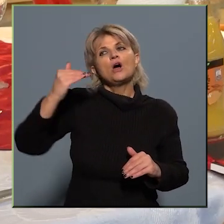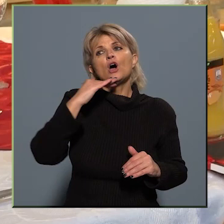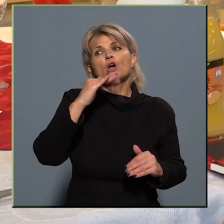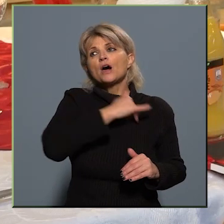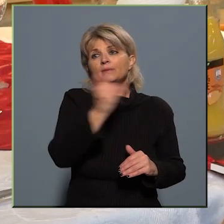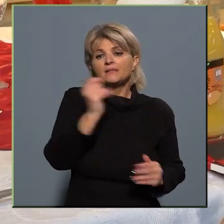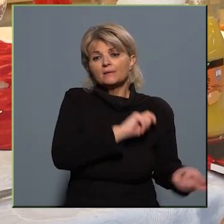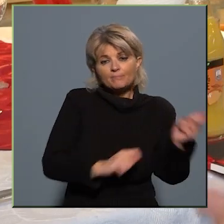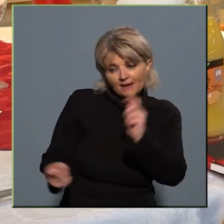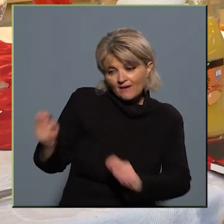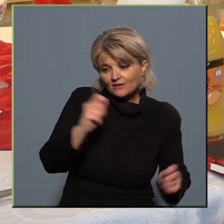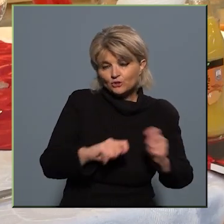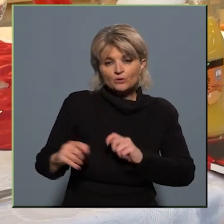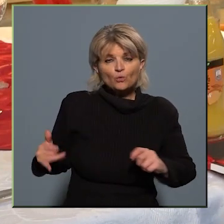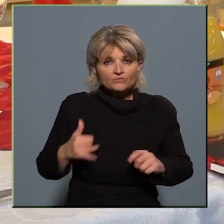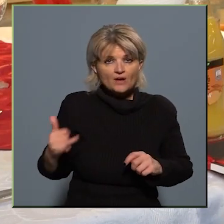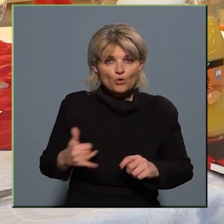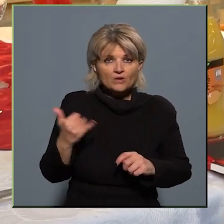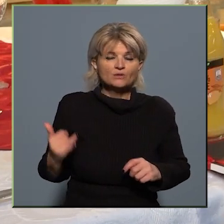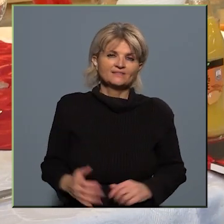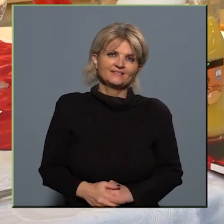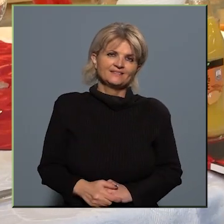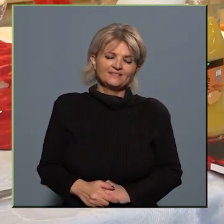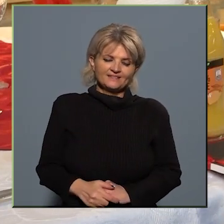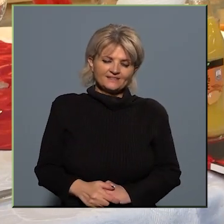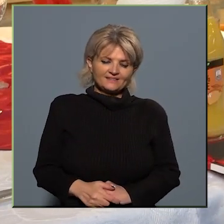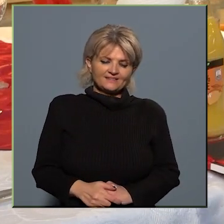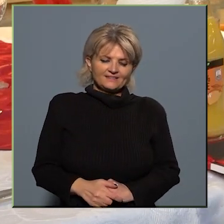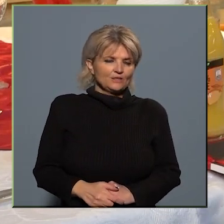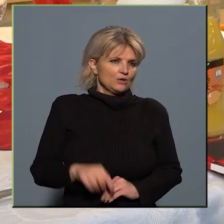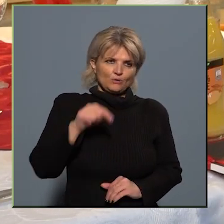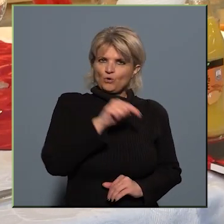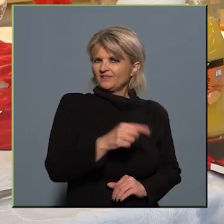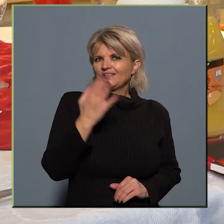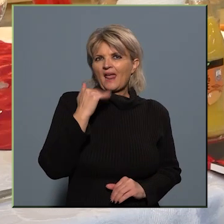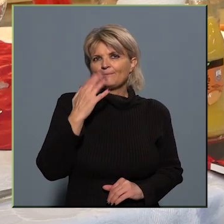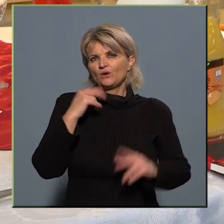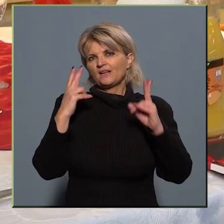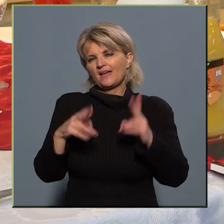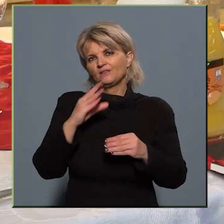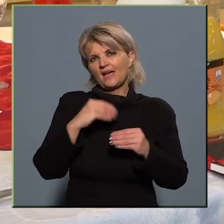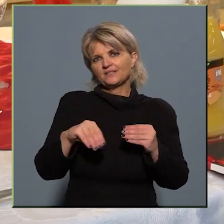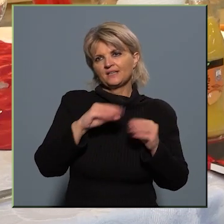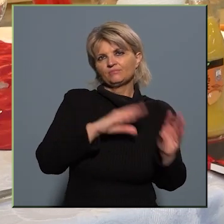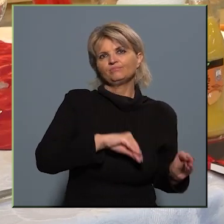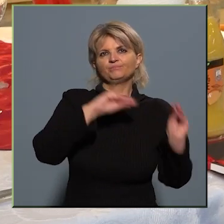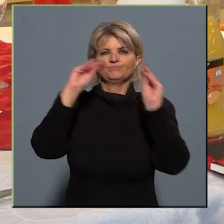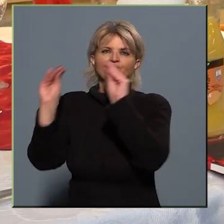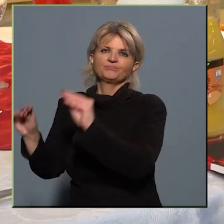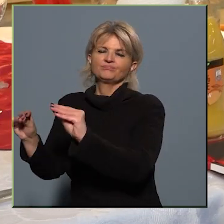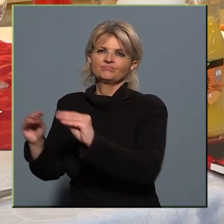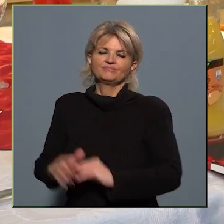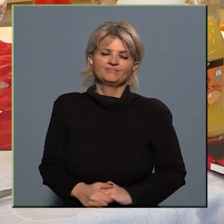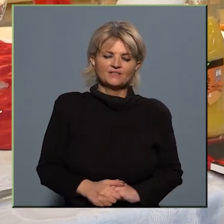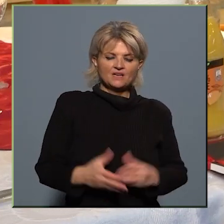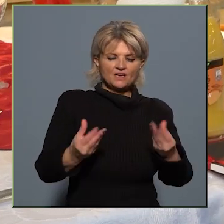mindent, udvaroljon, kicsit mutassa magát. Hát ott erre nem nagyon volt lehetőség, ezért én eljöttem. Nagyon